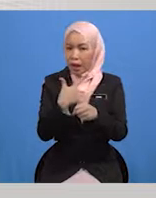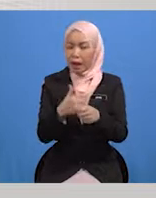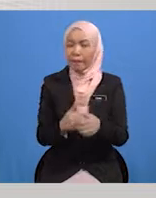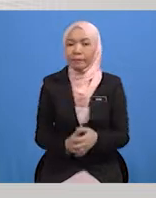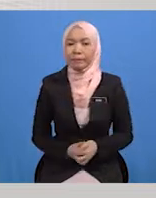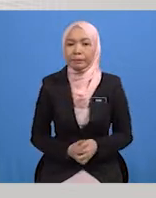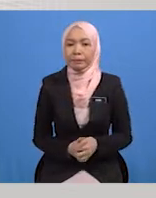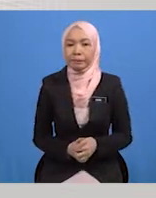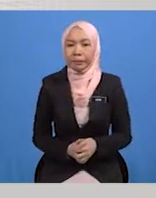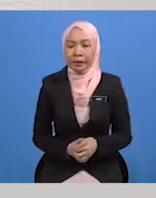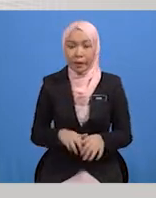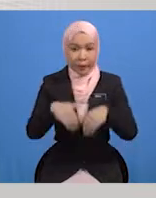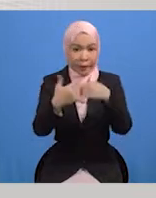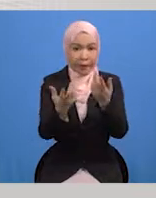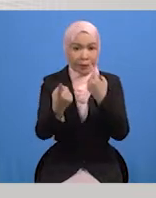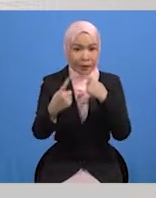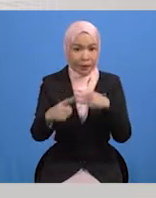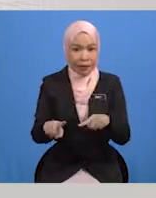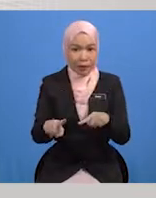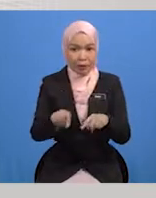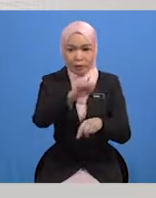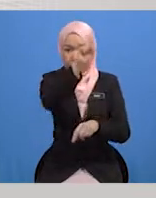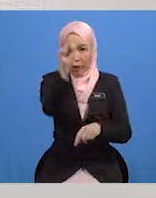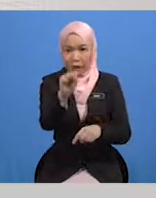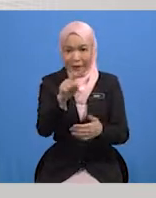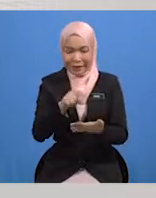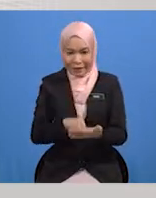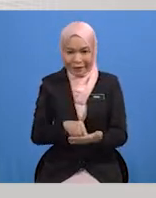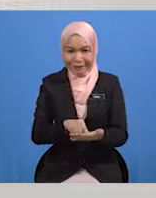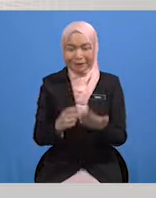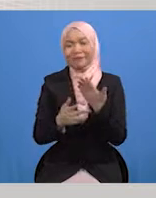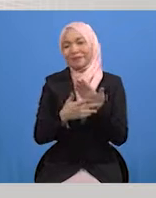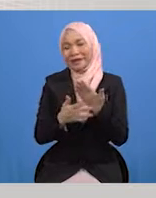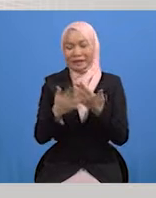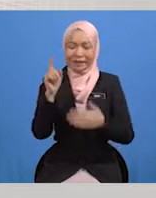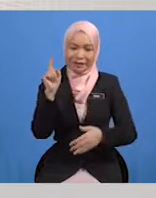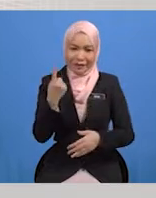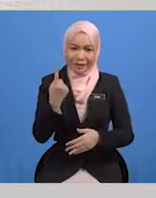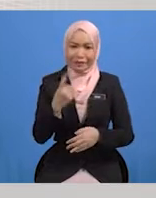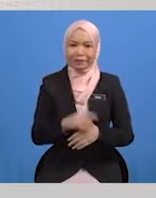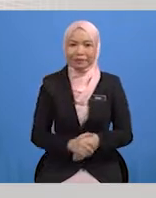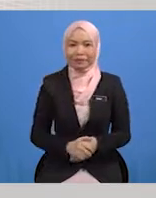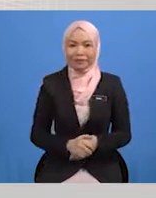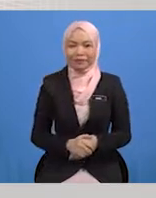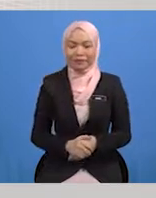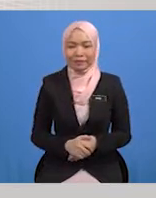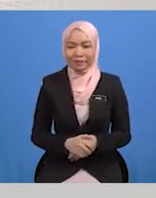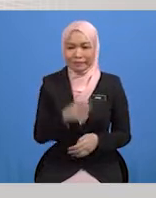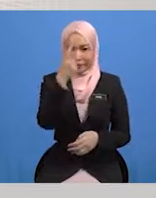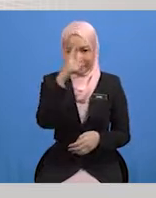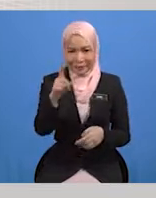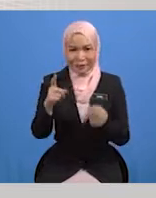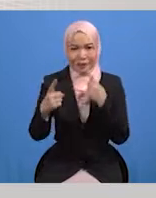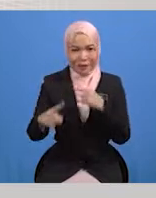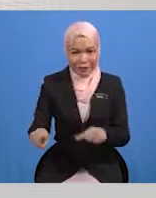Bagaimana menjawab soalan ini? Mudah sahaja. Cadangan jawapannya seperti